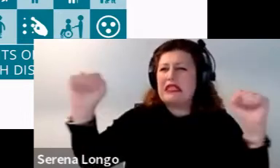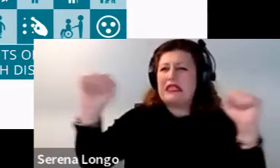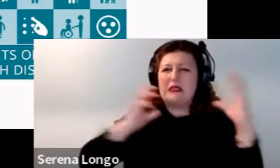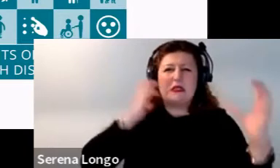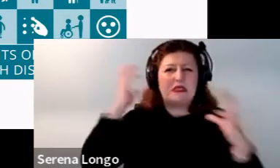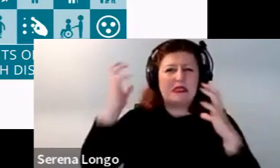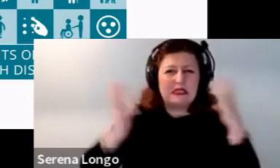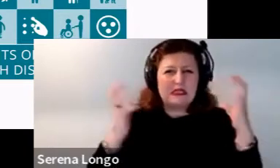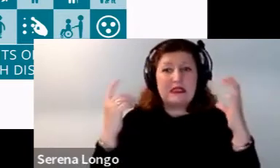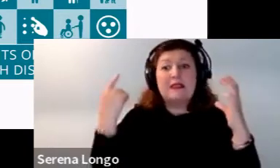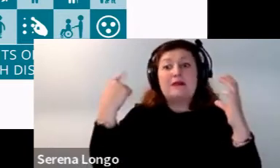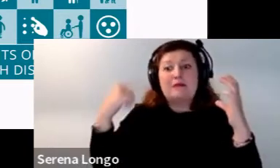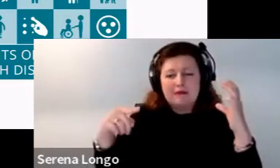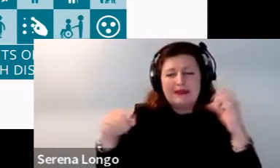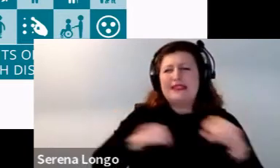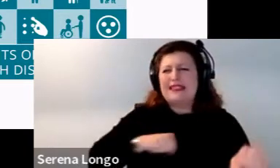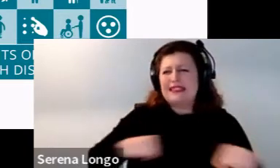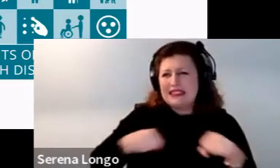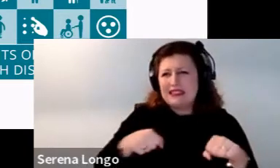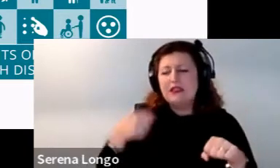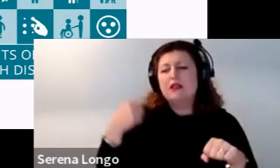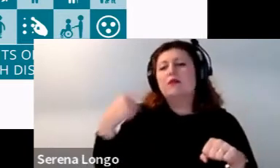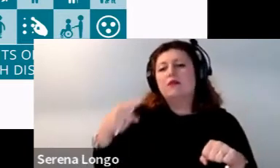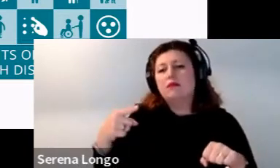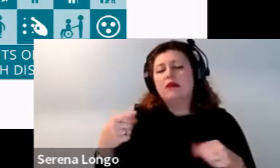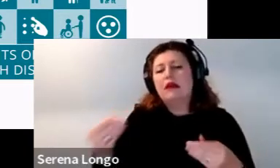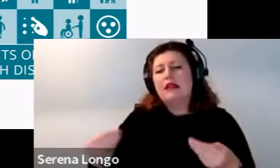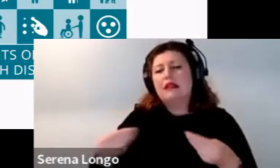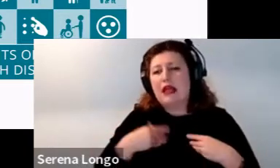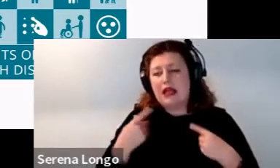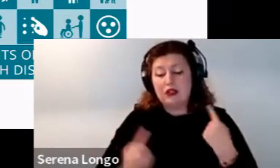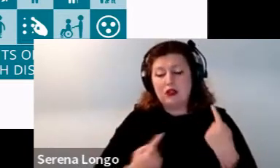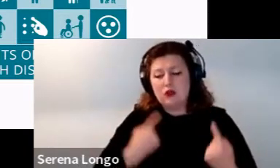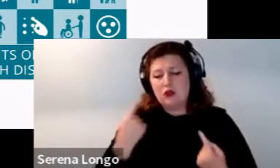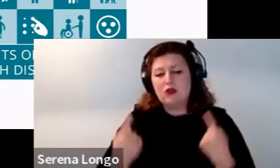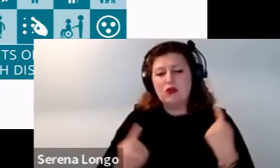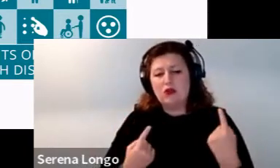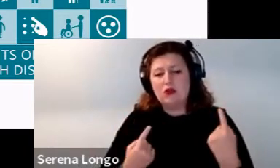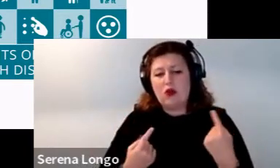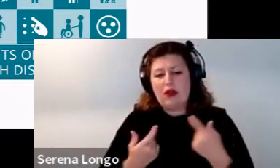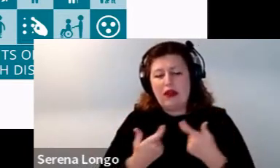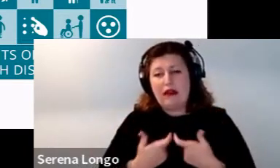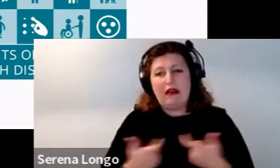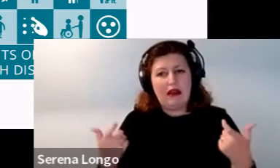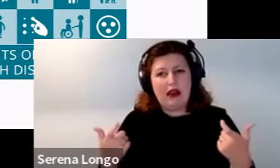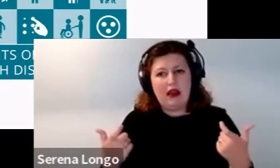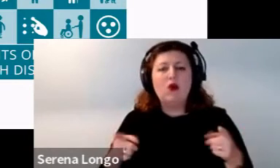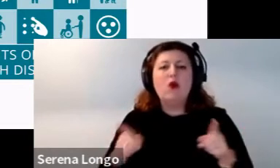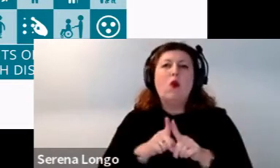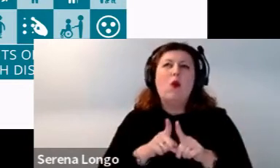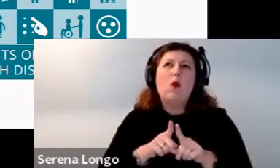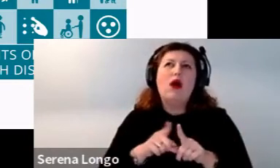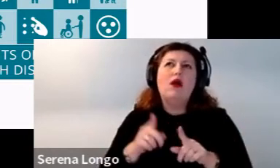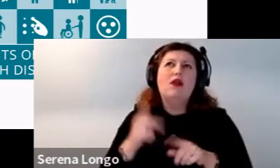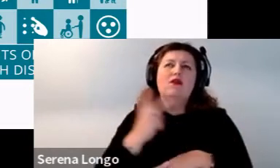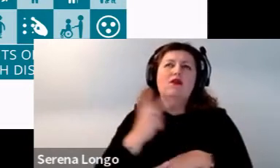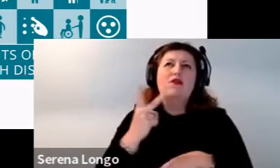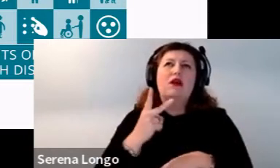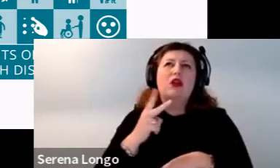condizione concorrente aggravante soprattutto negli scenari di molti paesi del terzo mondo.